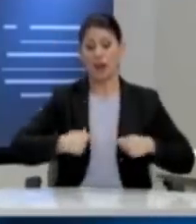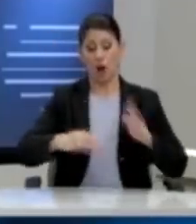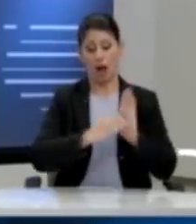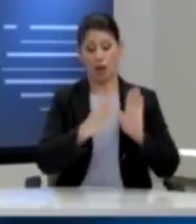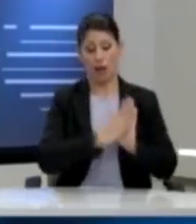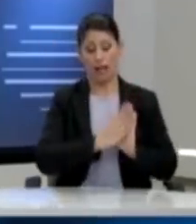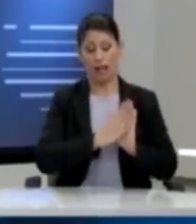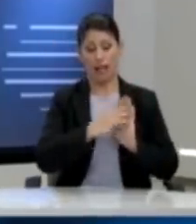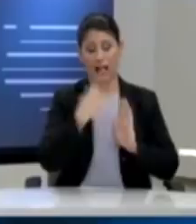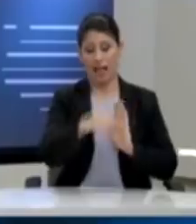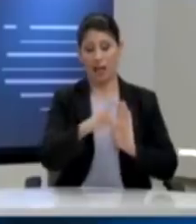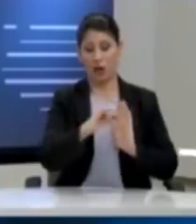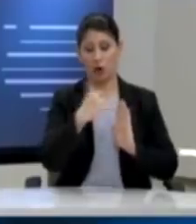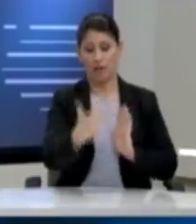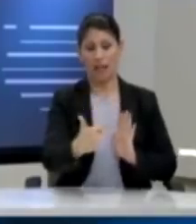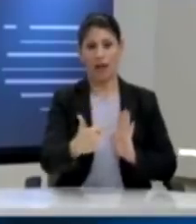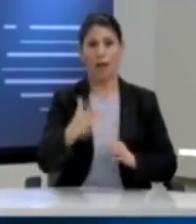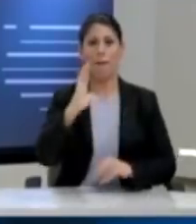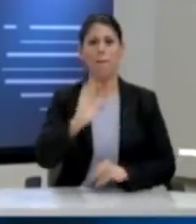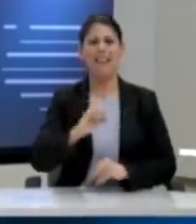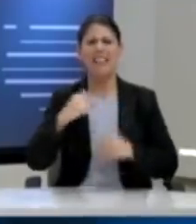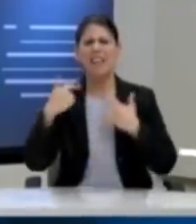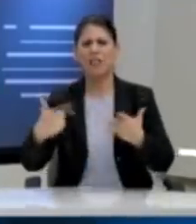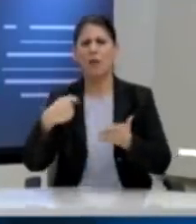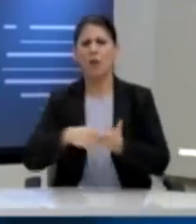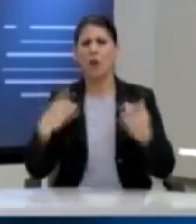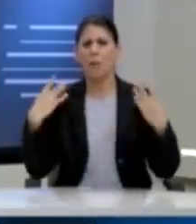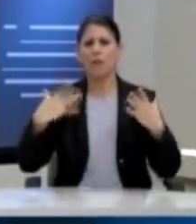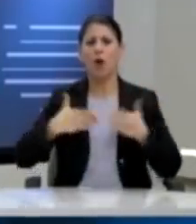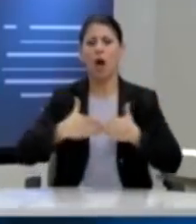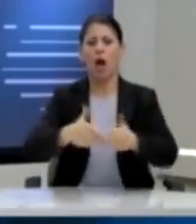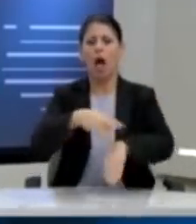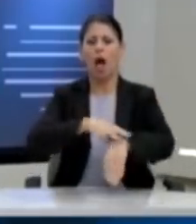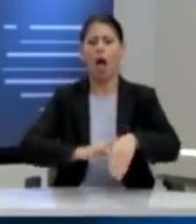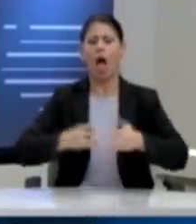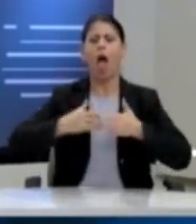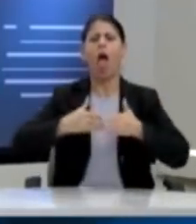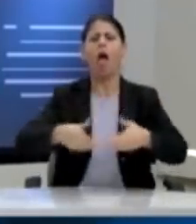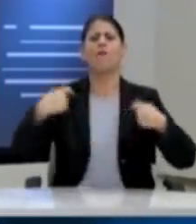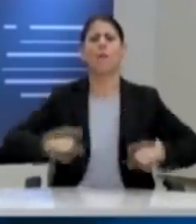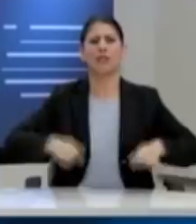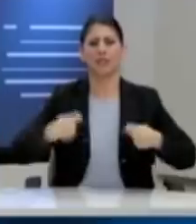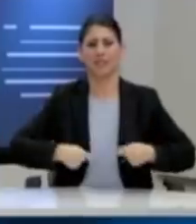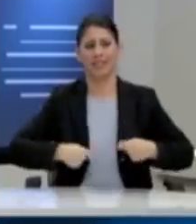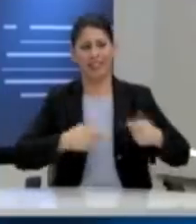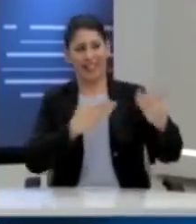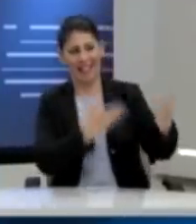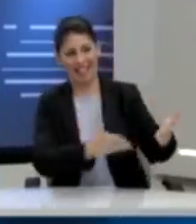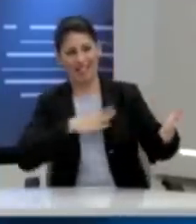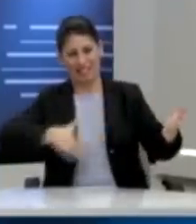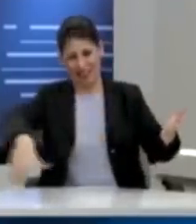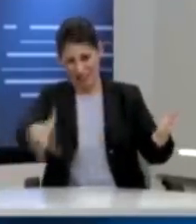107. 57 φοροαπαλλαγές στους εφοπλιστές. Καλά, εσείς είστε με το